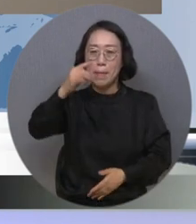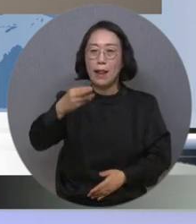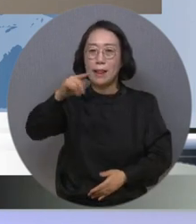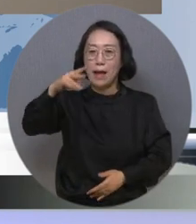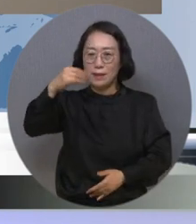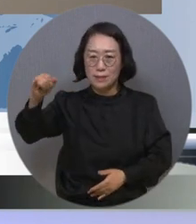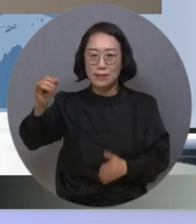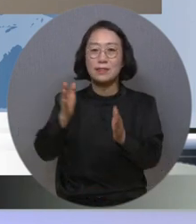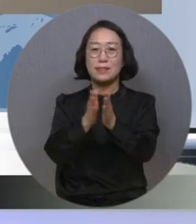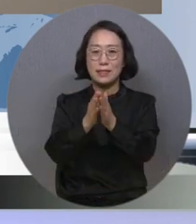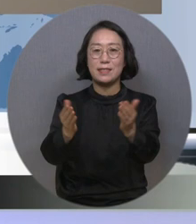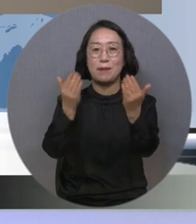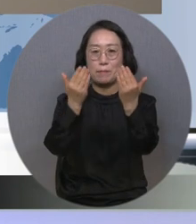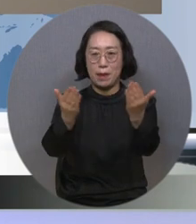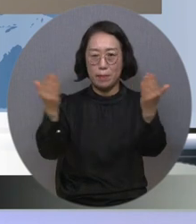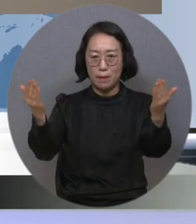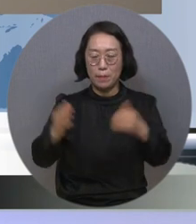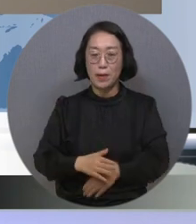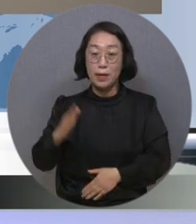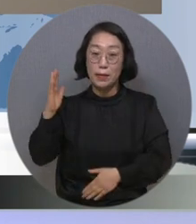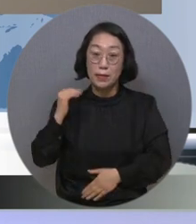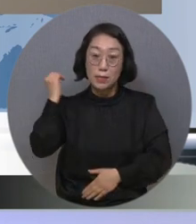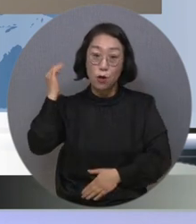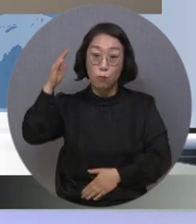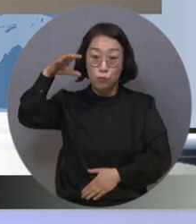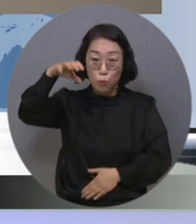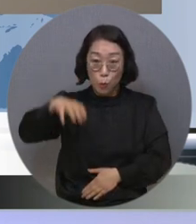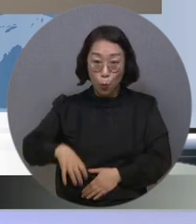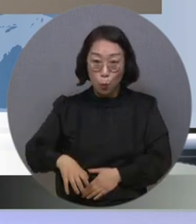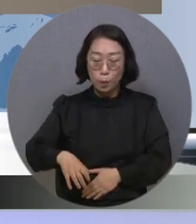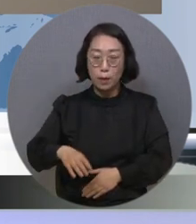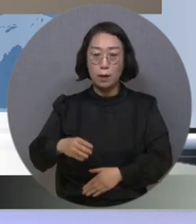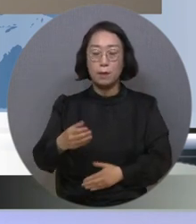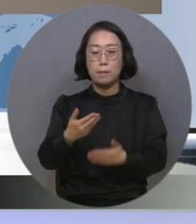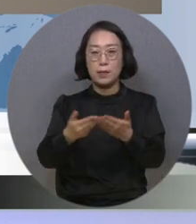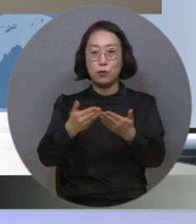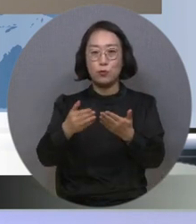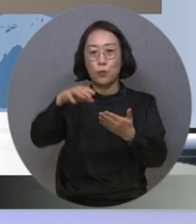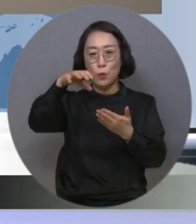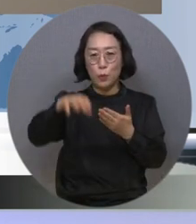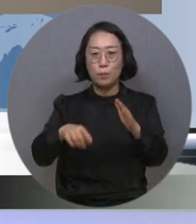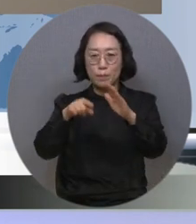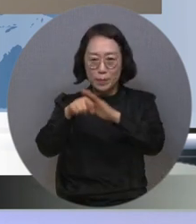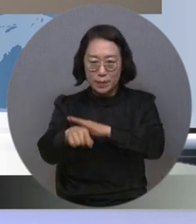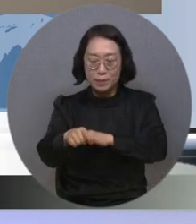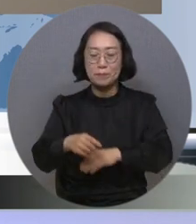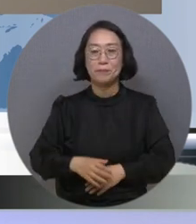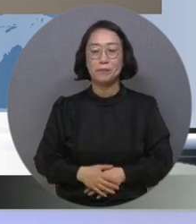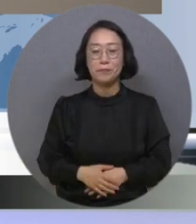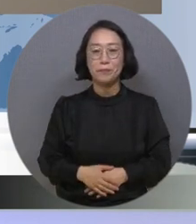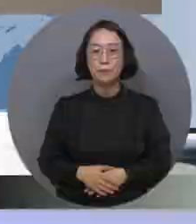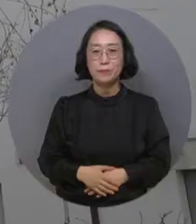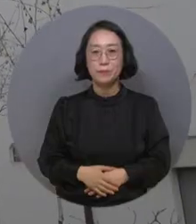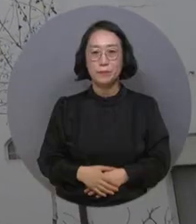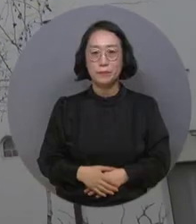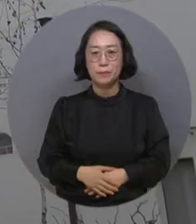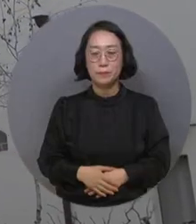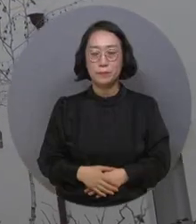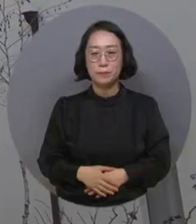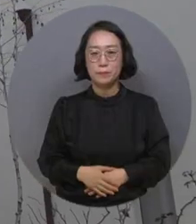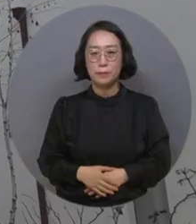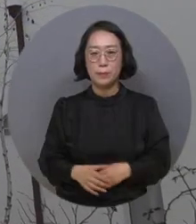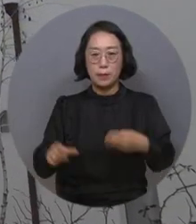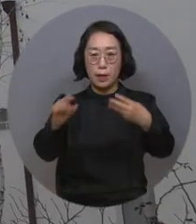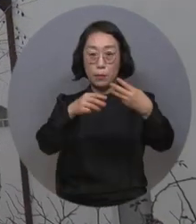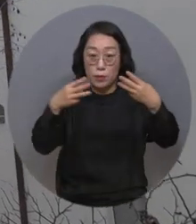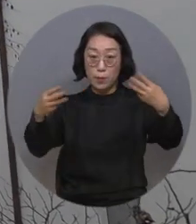이어가고 있는데요. 경기도 의정부시에 있는 백영수 미술관에 정운선 기자가 다녀왔습니다. 지난